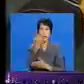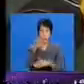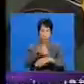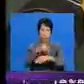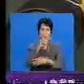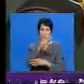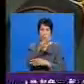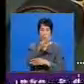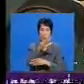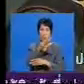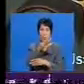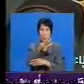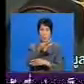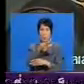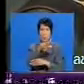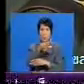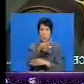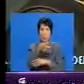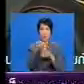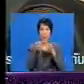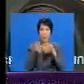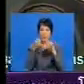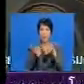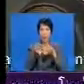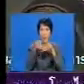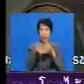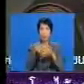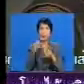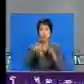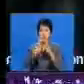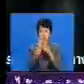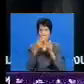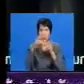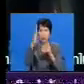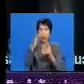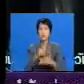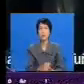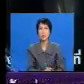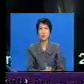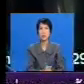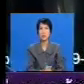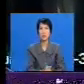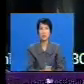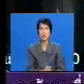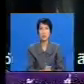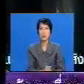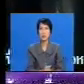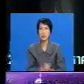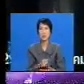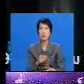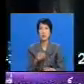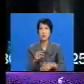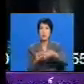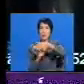ถึงไปถึงข้อเท้าตอน10เนี่ย2ชั่วโมงกว่า ปกติมาใช้เส้นทางนี้เป็นประจำไหมคะ